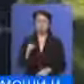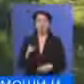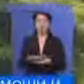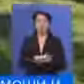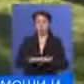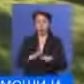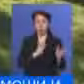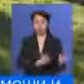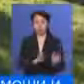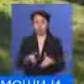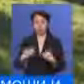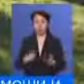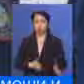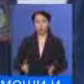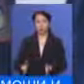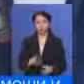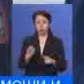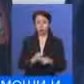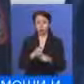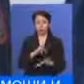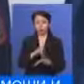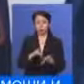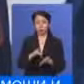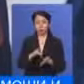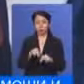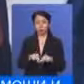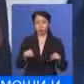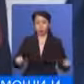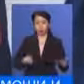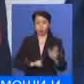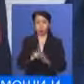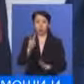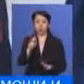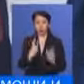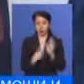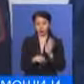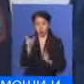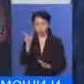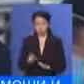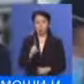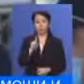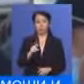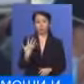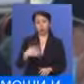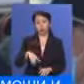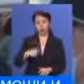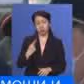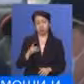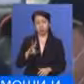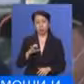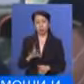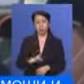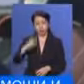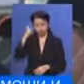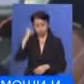общественного порядка и обеспечение дорожной безопасности на территории города Петропавловска заступает 270 человек, 151 военнослужащие Национальной гвардии